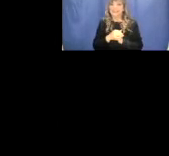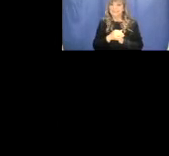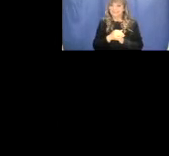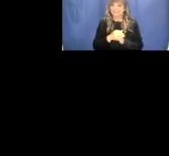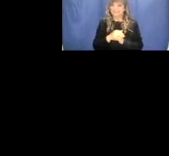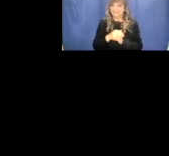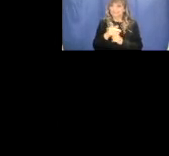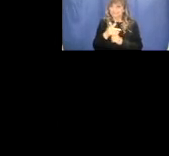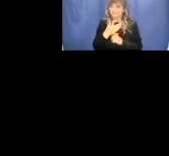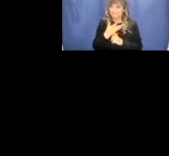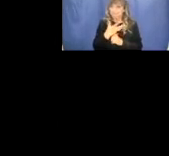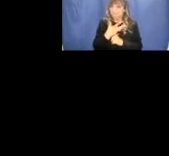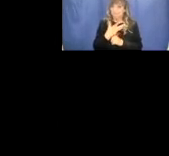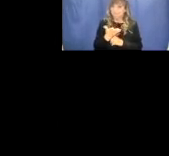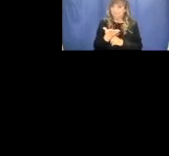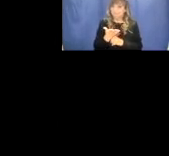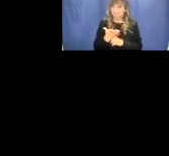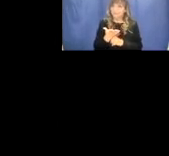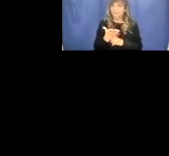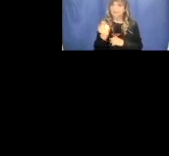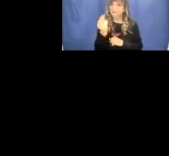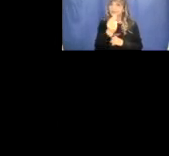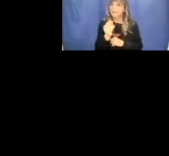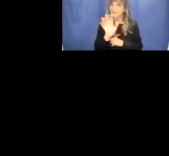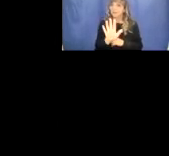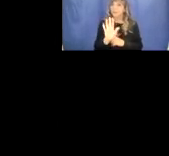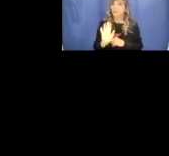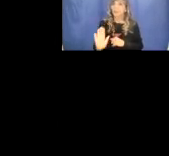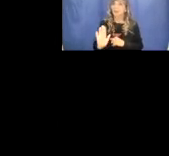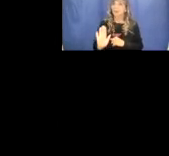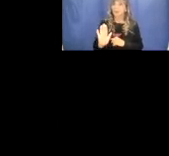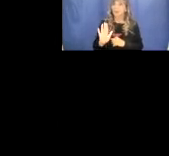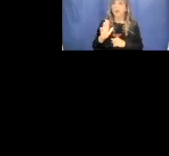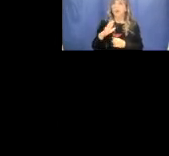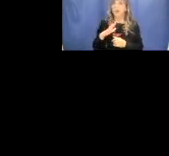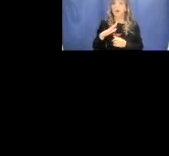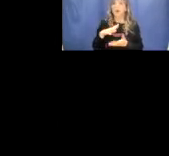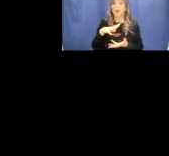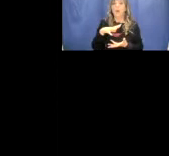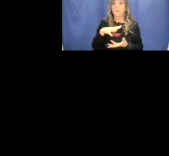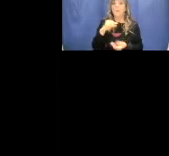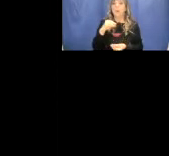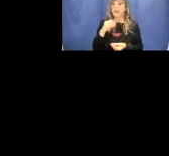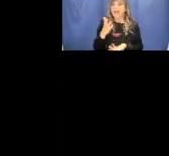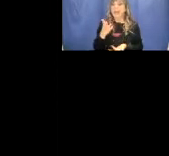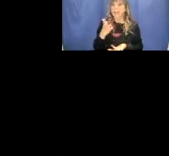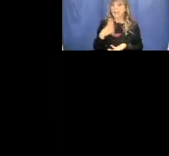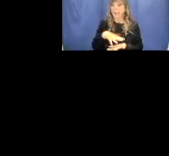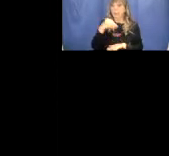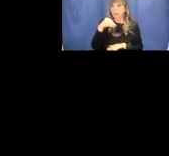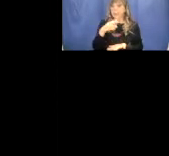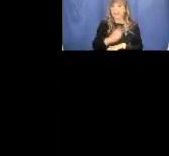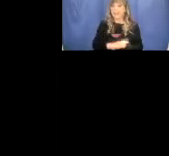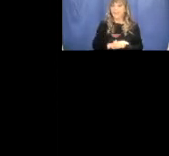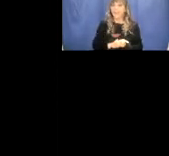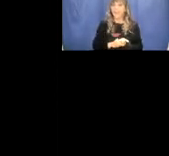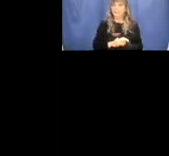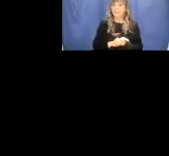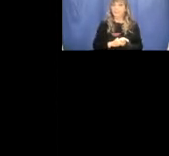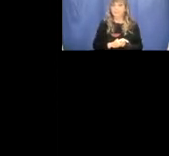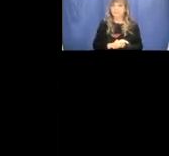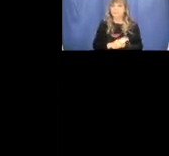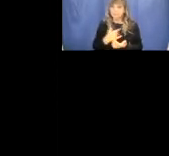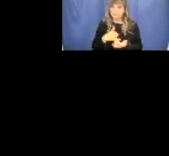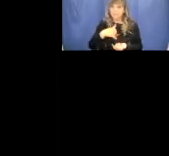la il poliedro più facile di tutti il tetraedro è interessante perché in qualche modo è appeso a un